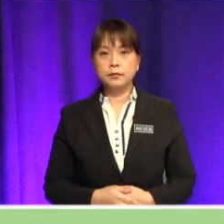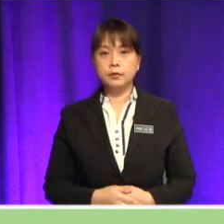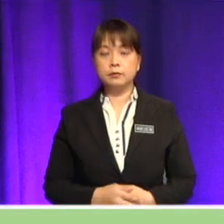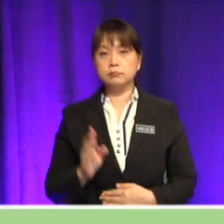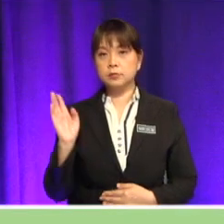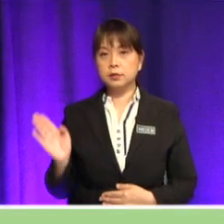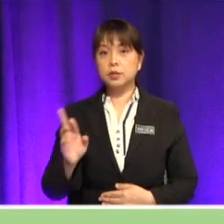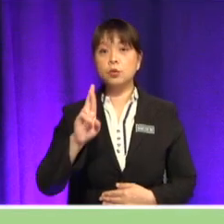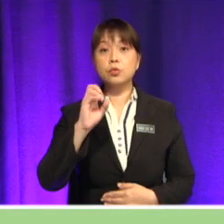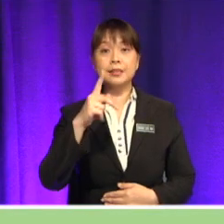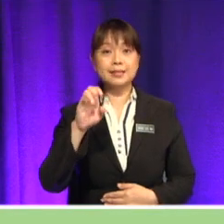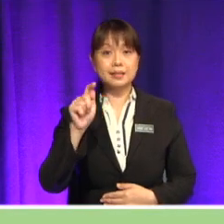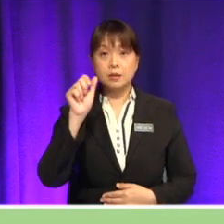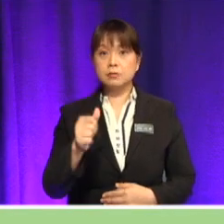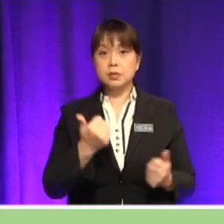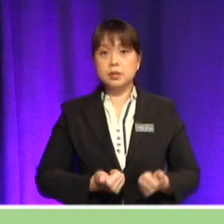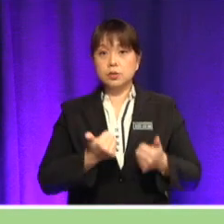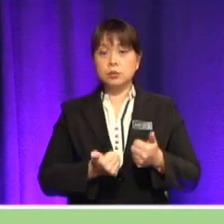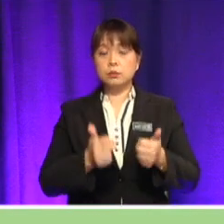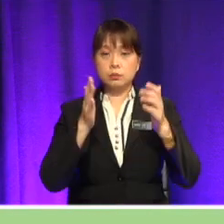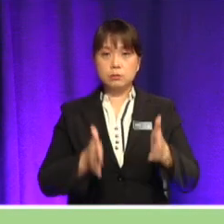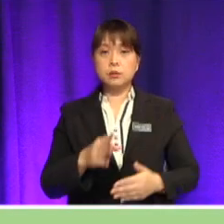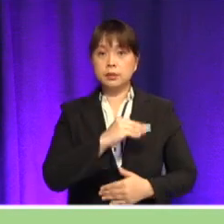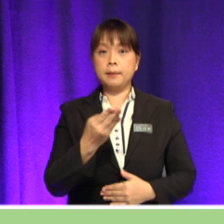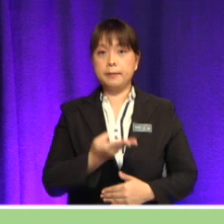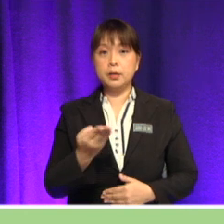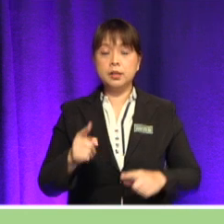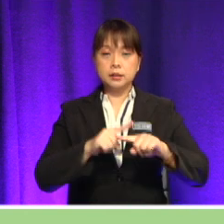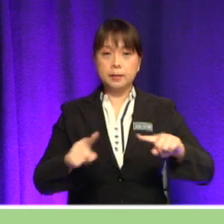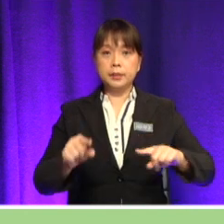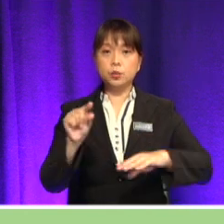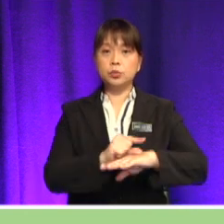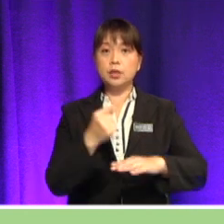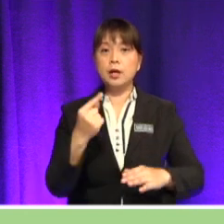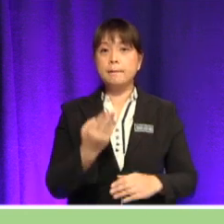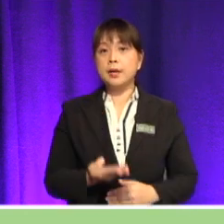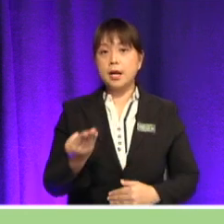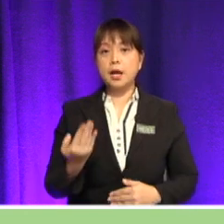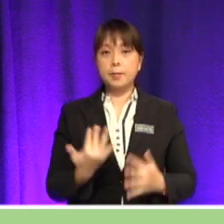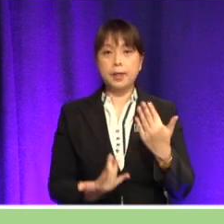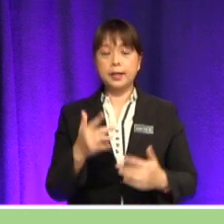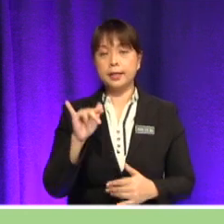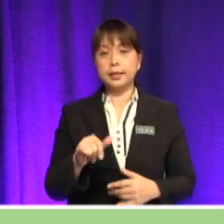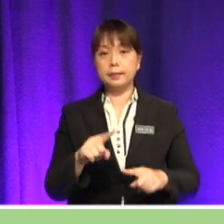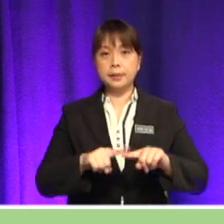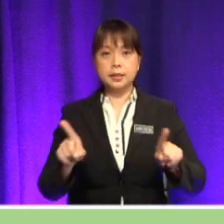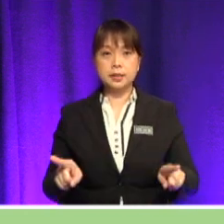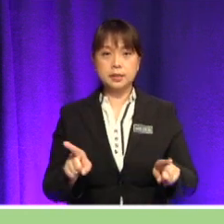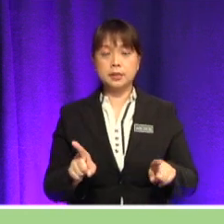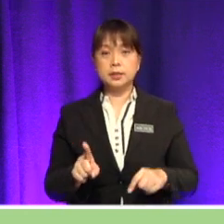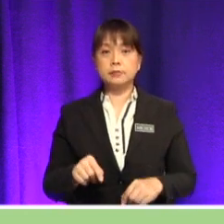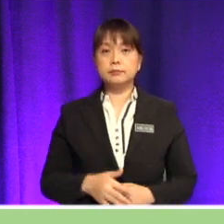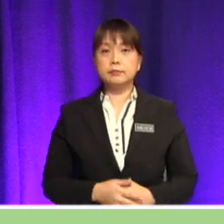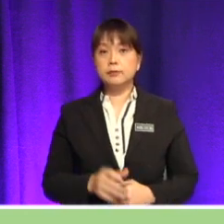yang ada tali sama macam kapal terbang tetapi ia menggunakan bahan bakar hydration dan boleh berupa operasi tampak